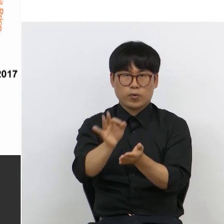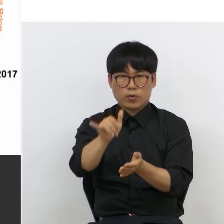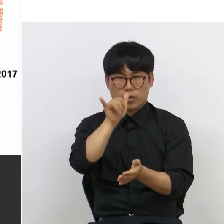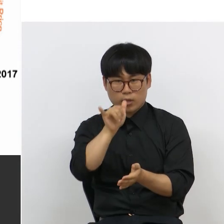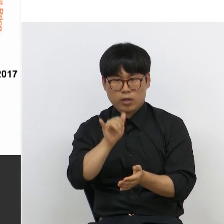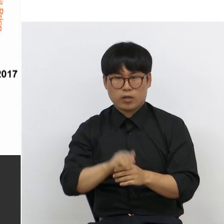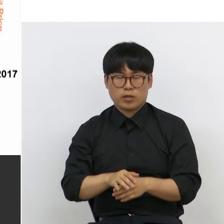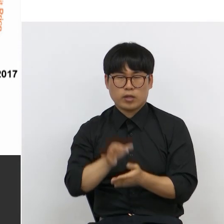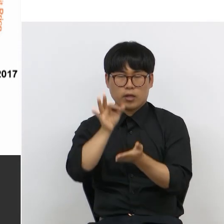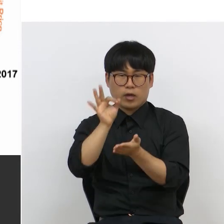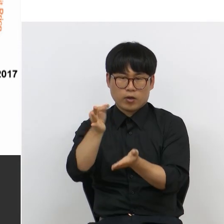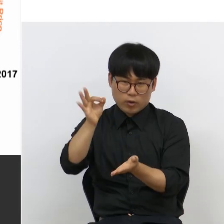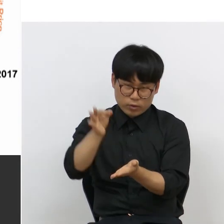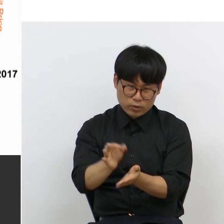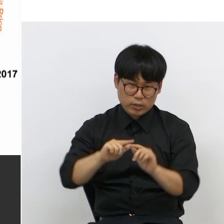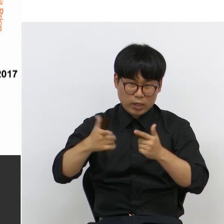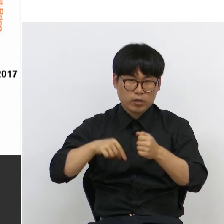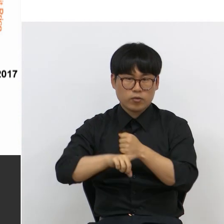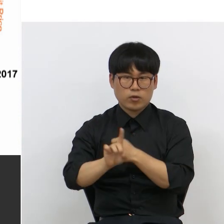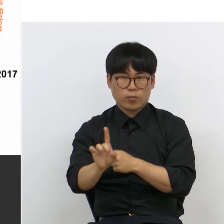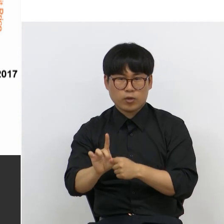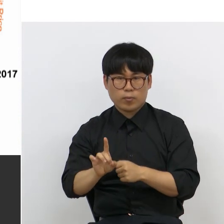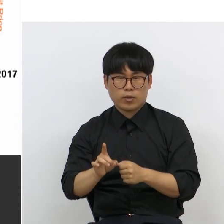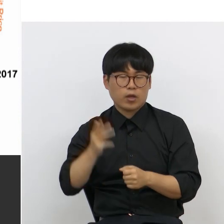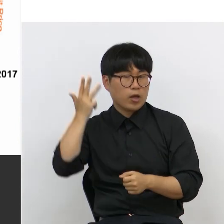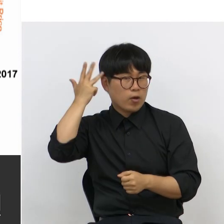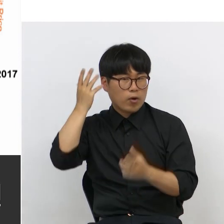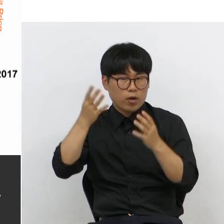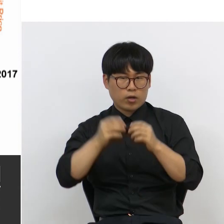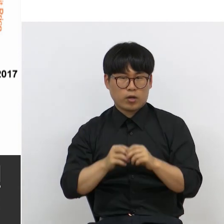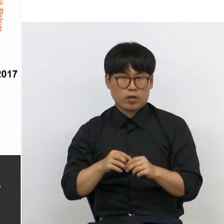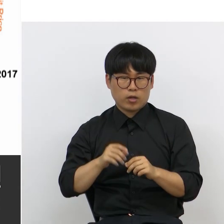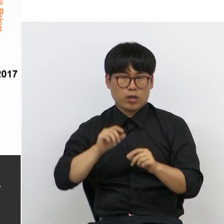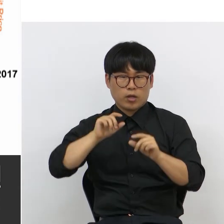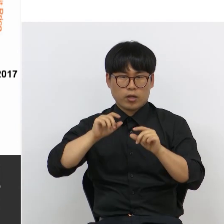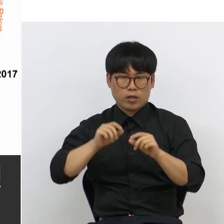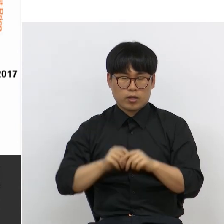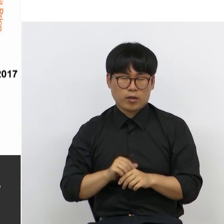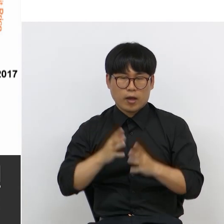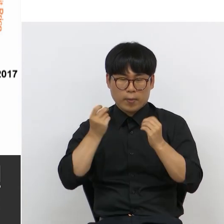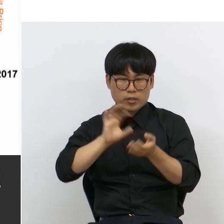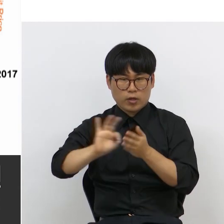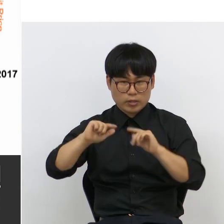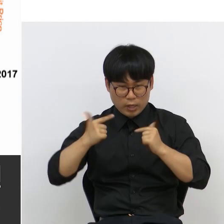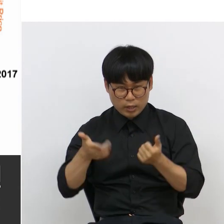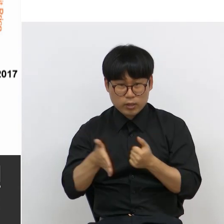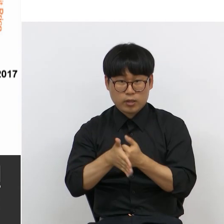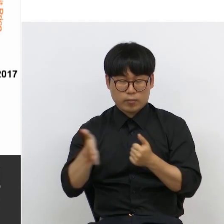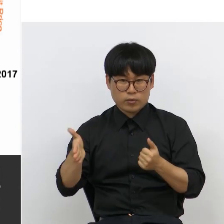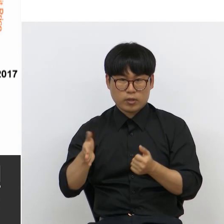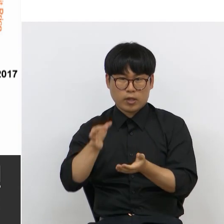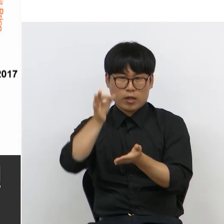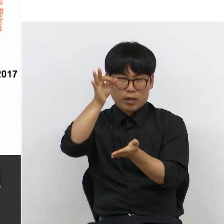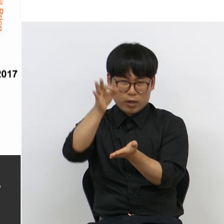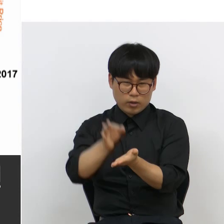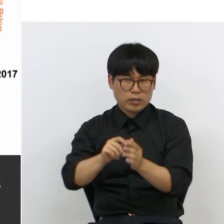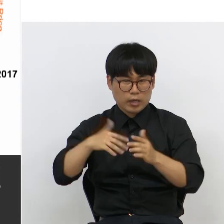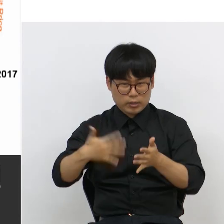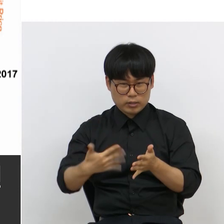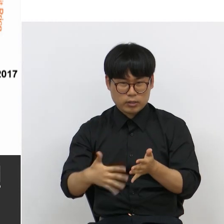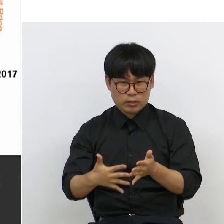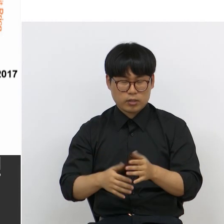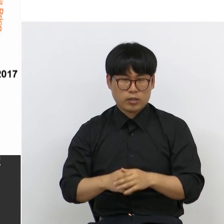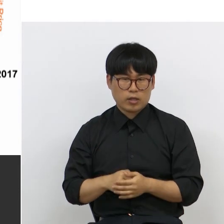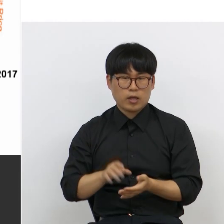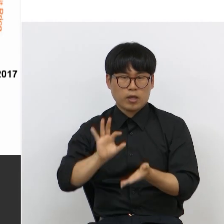것이 인공화호가 우리 주변에서 많이 쓰이지 않는 그런 이유가 되고 있습니다. 그럼에도 불구하고 대상자는 계속